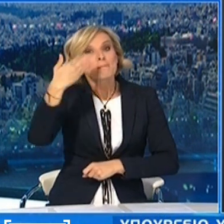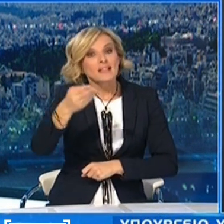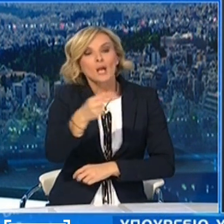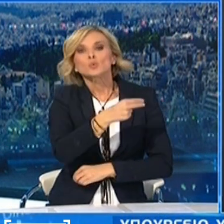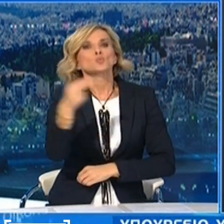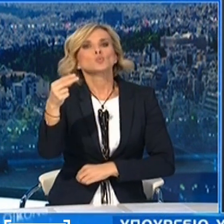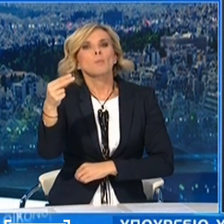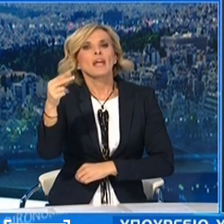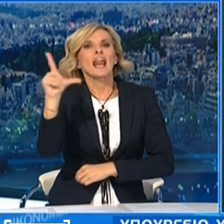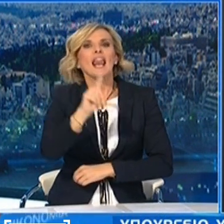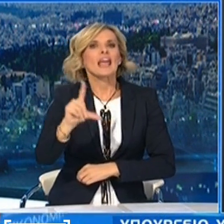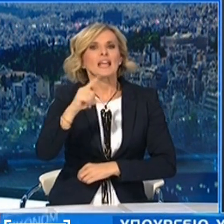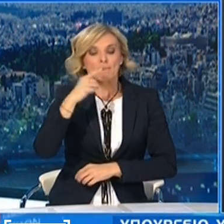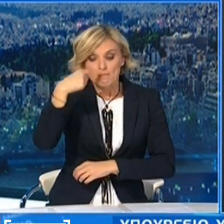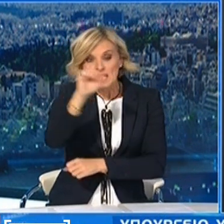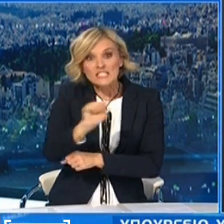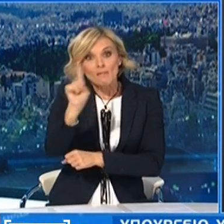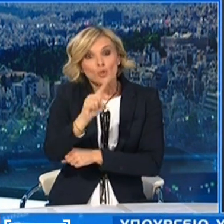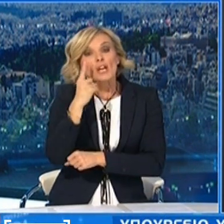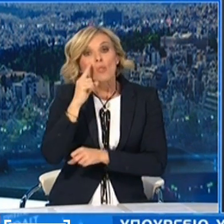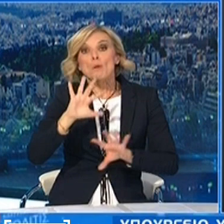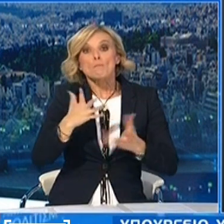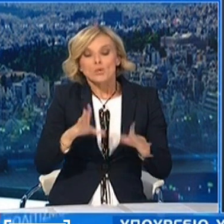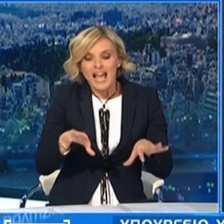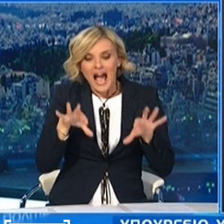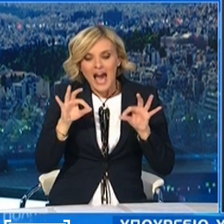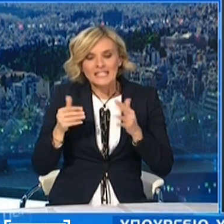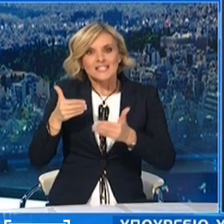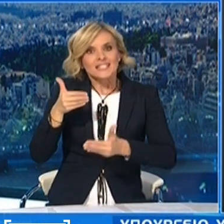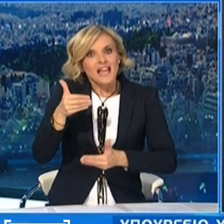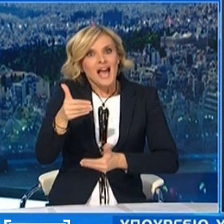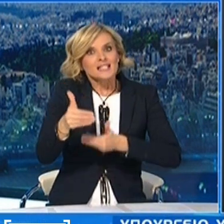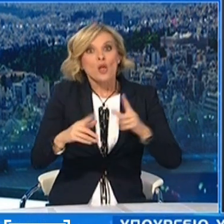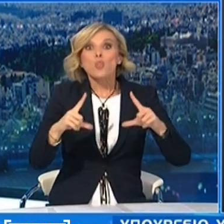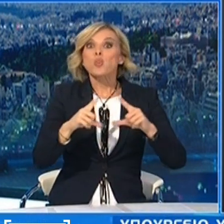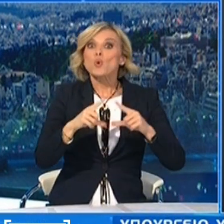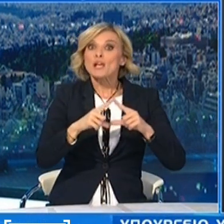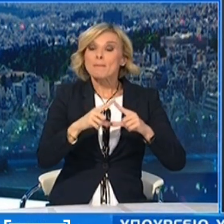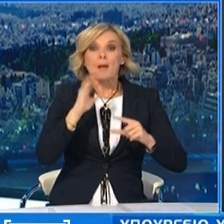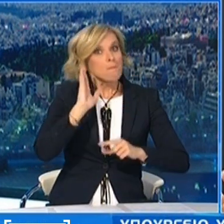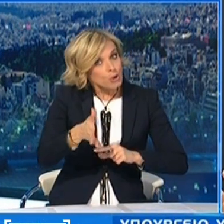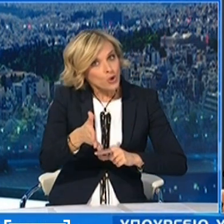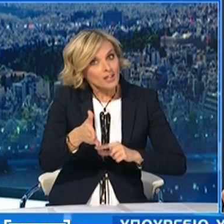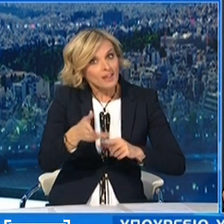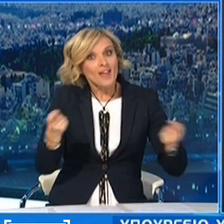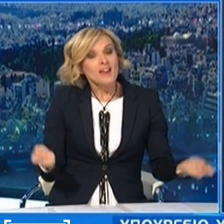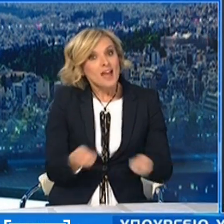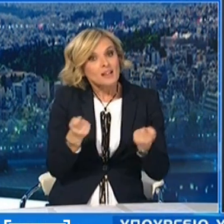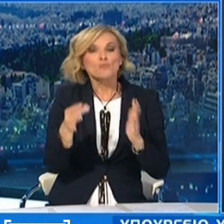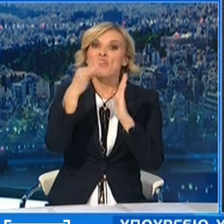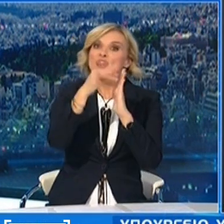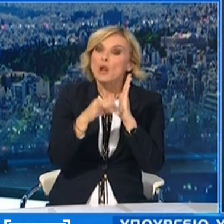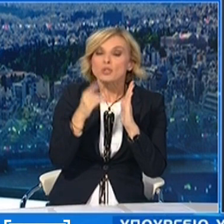League το επόμενο Σαββατοκύριακο. Για να δούμε πώς εφαρμόζονται τα πρωτόκολλα αυτά, αν είναι πρακτικά, αν πρέπει να γίνουν διορθώσεις ώστε να προχωρήσουμε στο δεύτερο